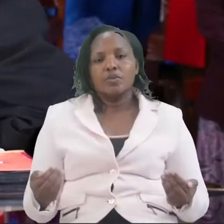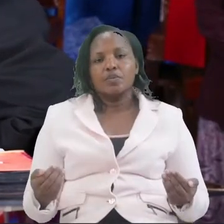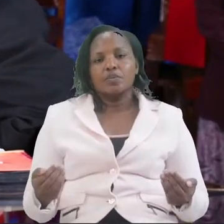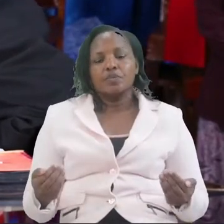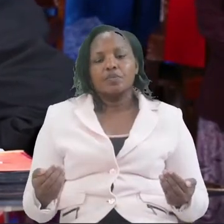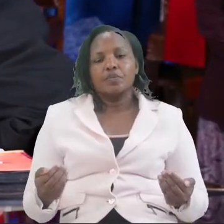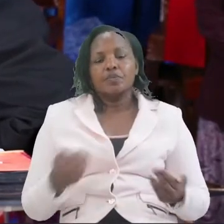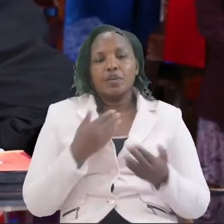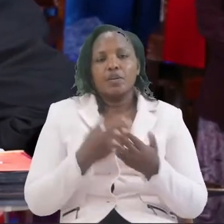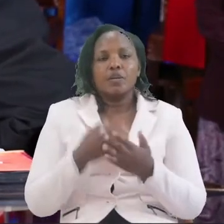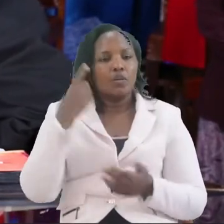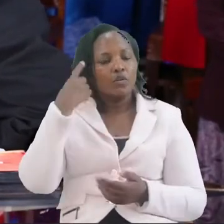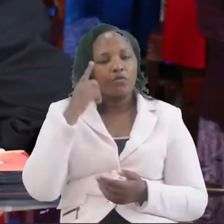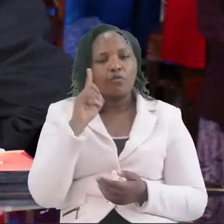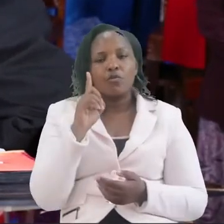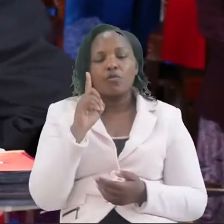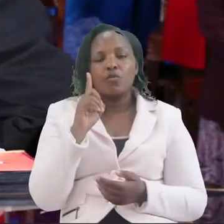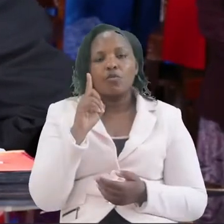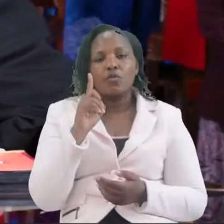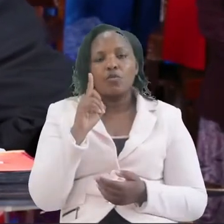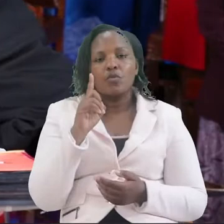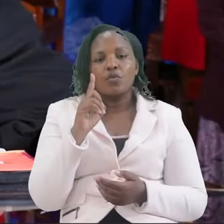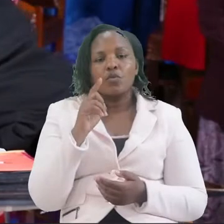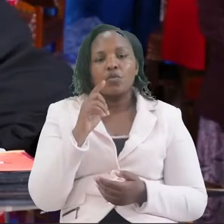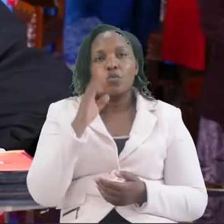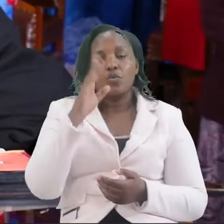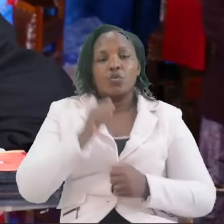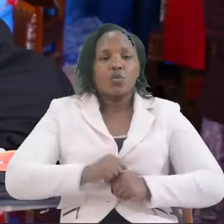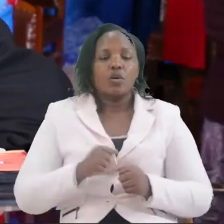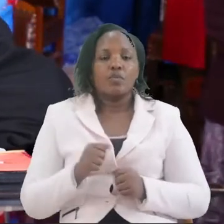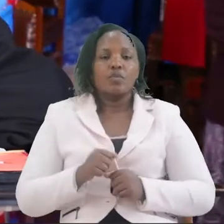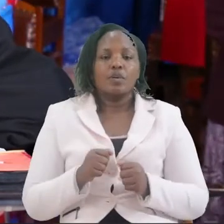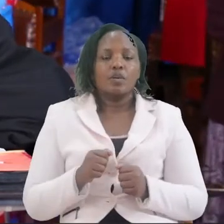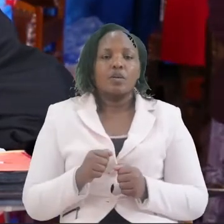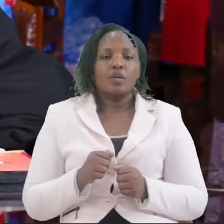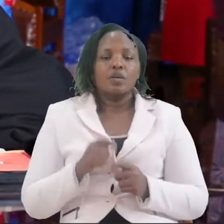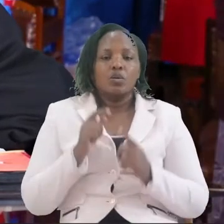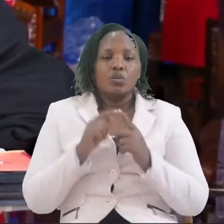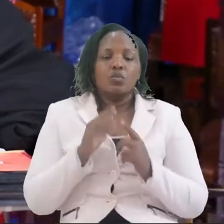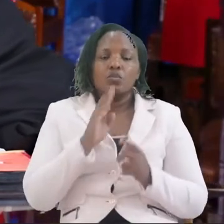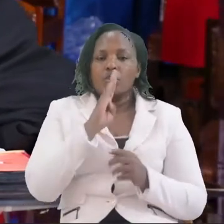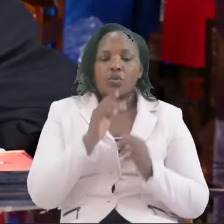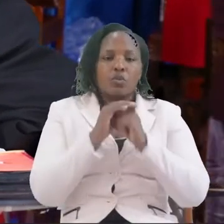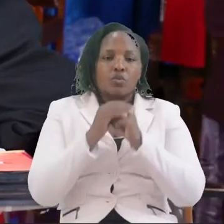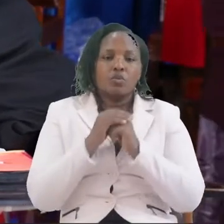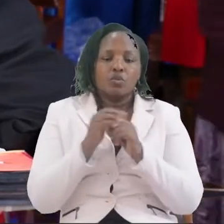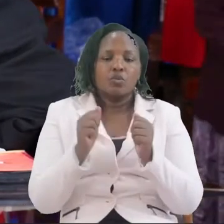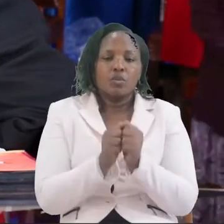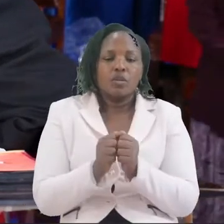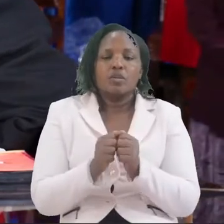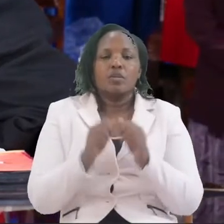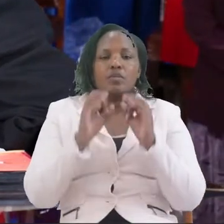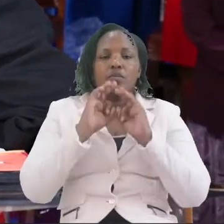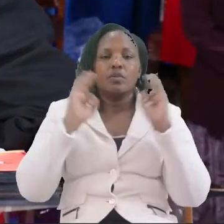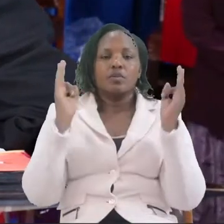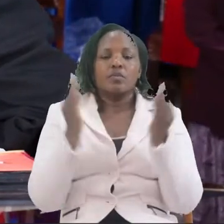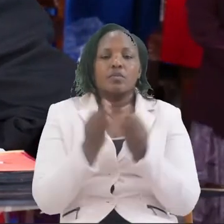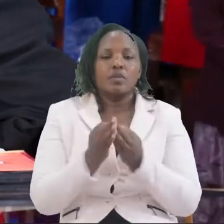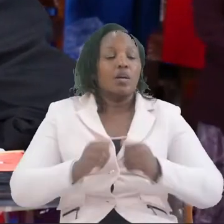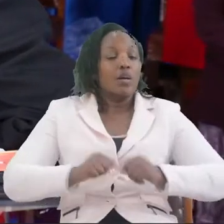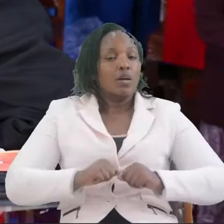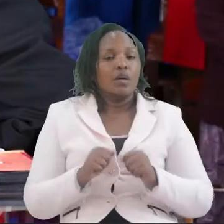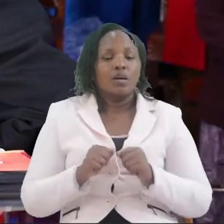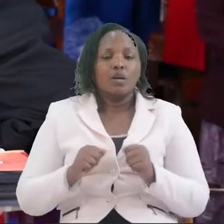Na tunakushukuru Bwana kwa sababu inakupendeza tukakuabudu pamoja kama familia, na